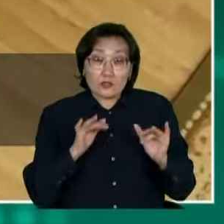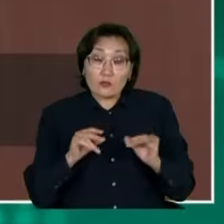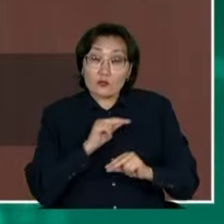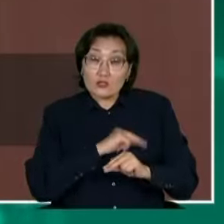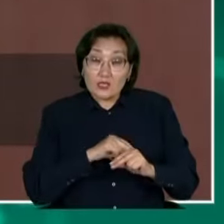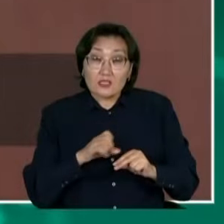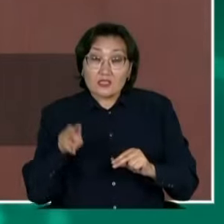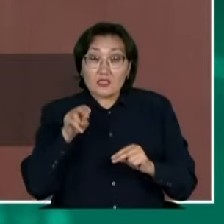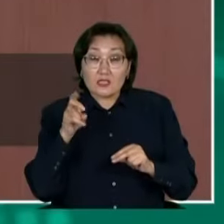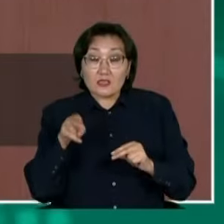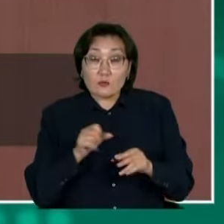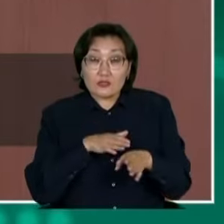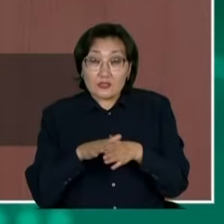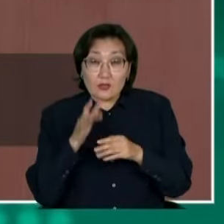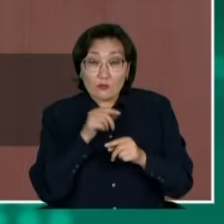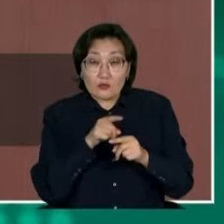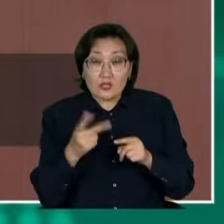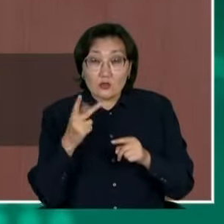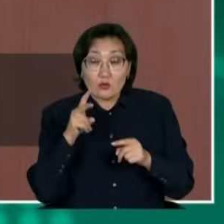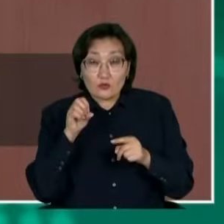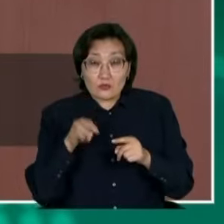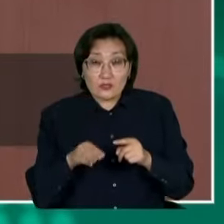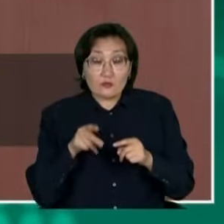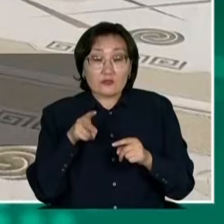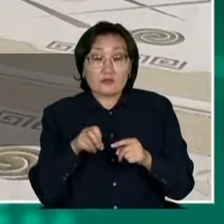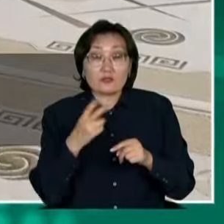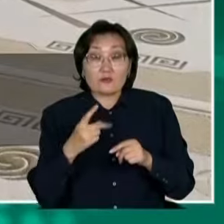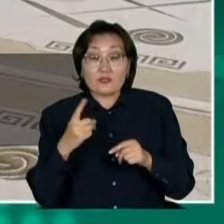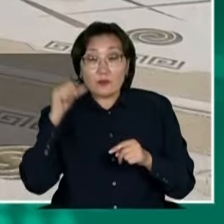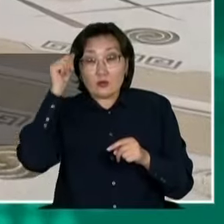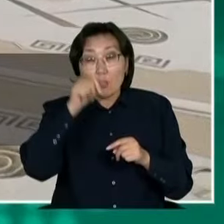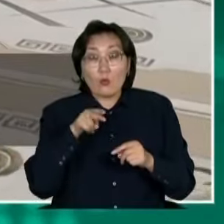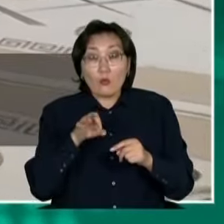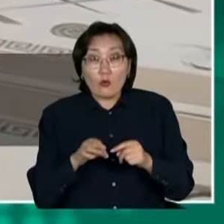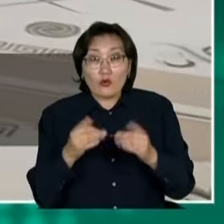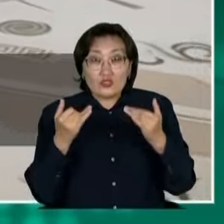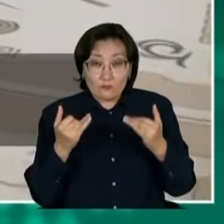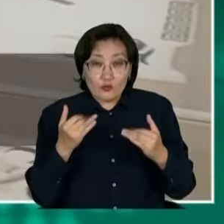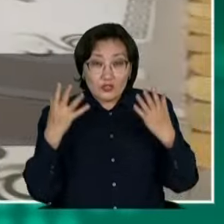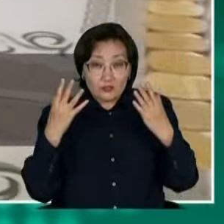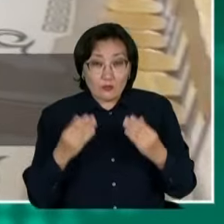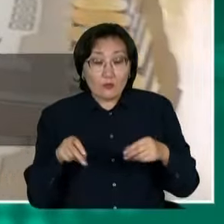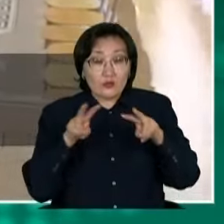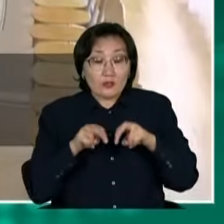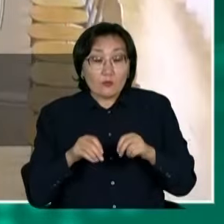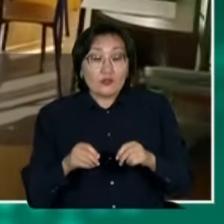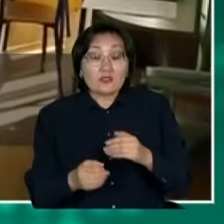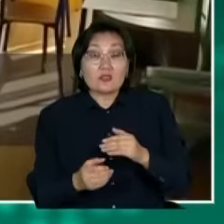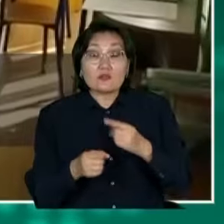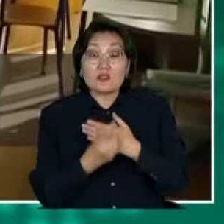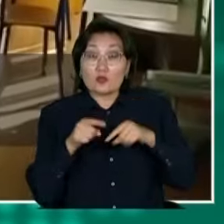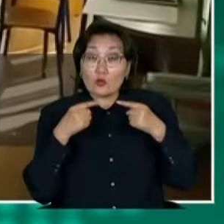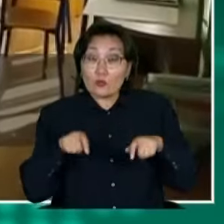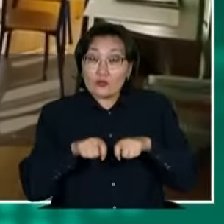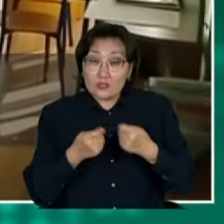сотрудники садика совершали на протяжении 3 лет с 2021 года по нынешний. В ходе проверки вскрылись и другие